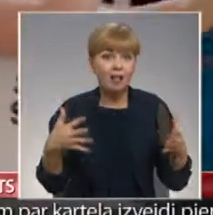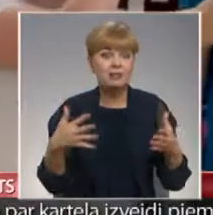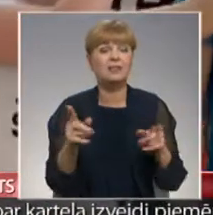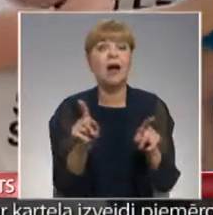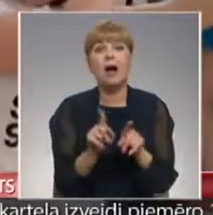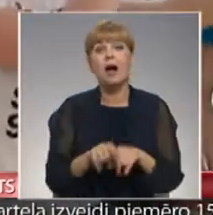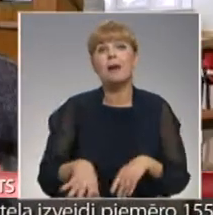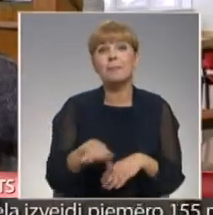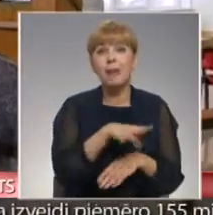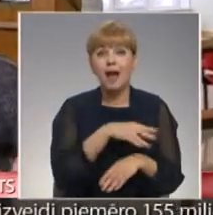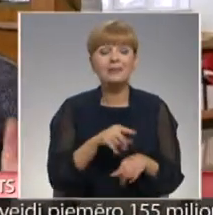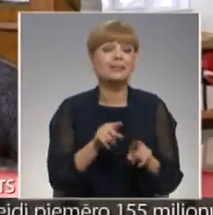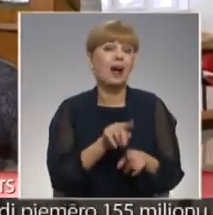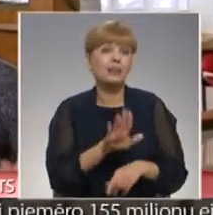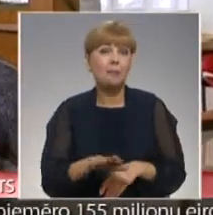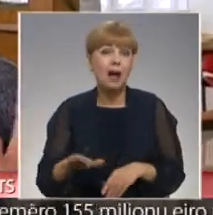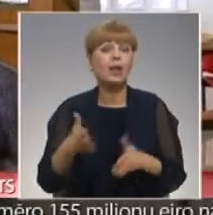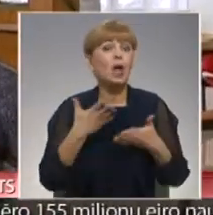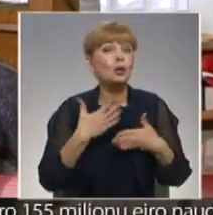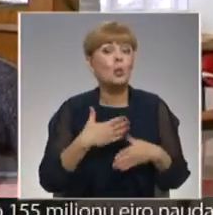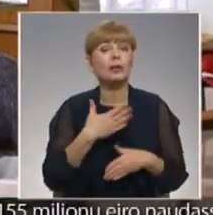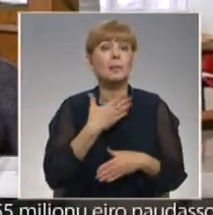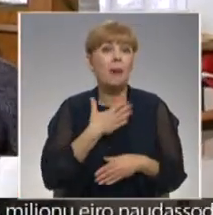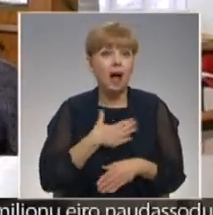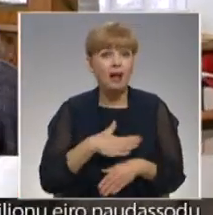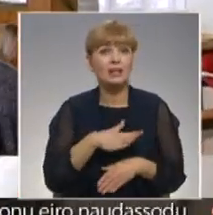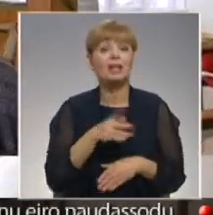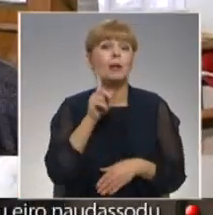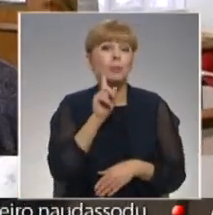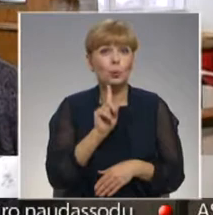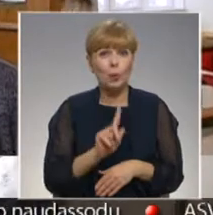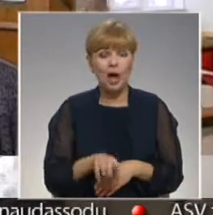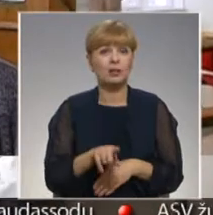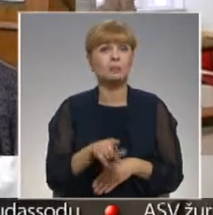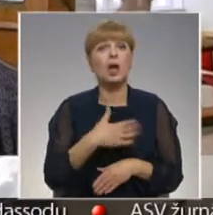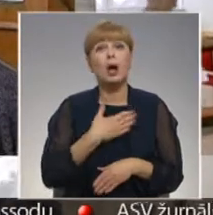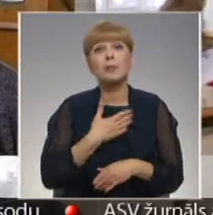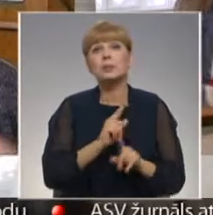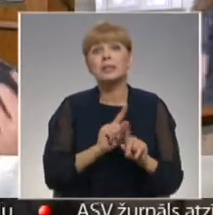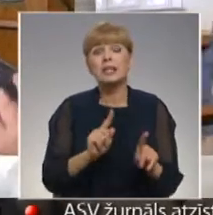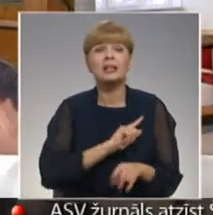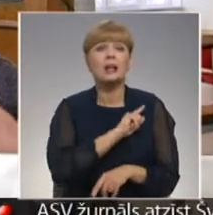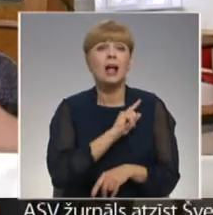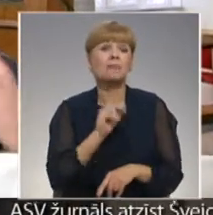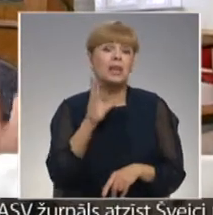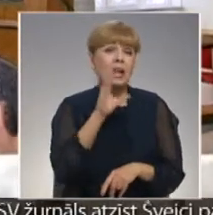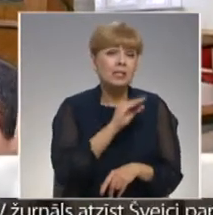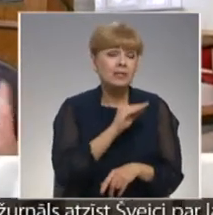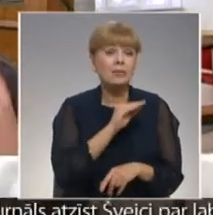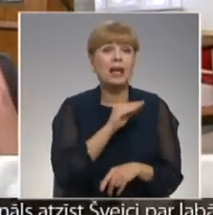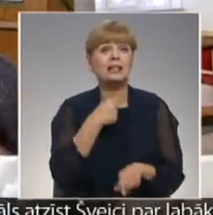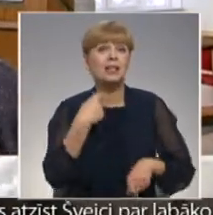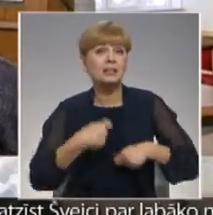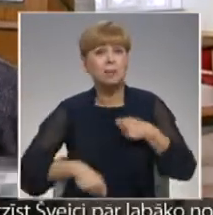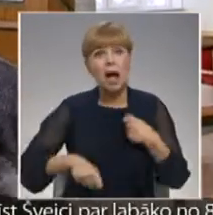esam tādi bērni, kuriem ļoti, ļoti tas patīk. Protams, mums ir iespēja sevi